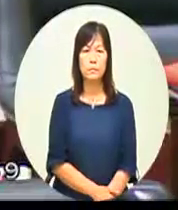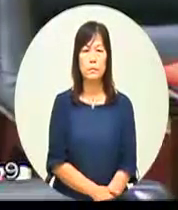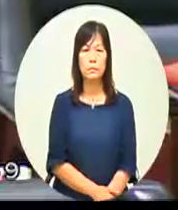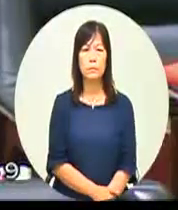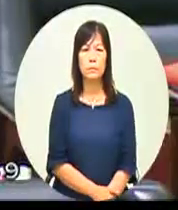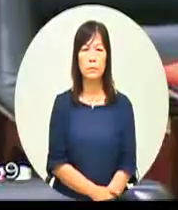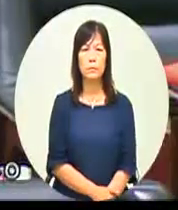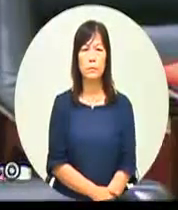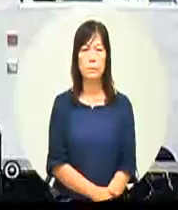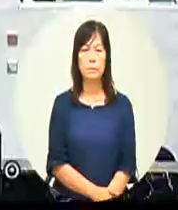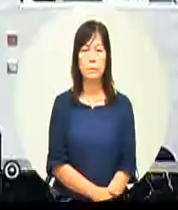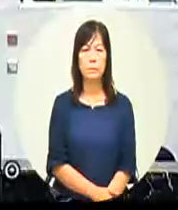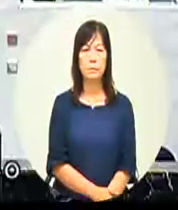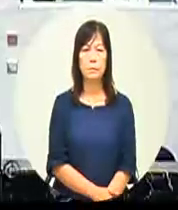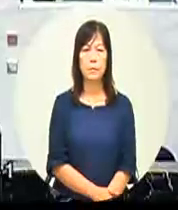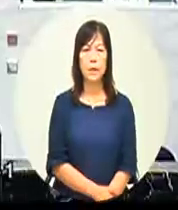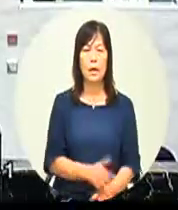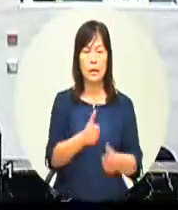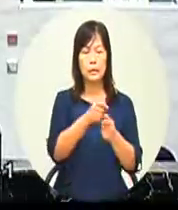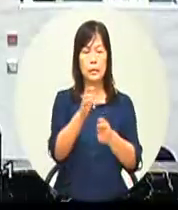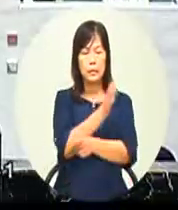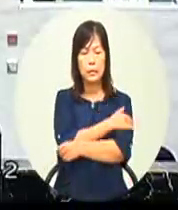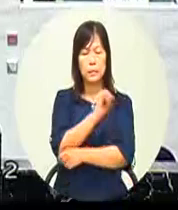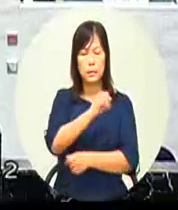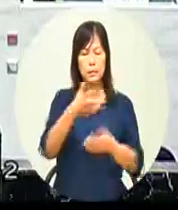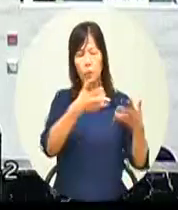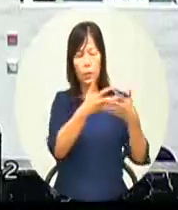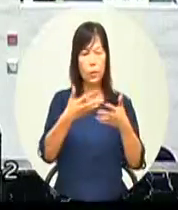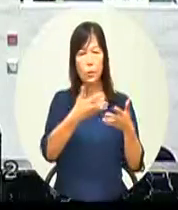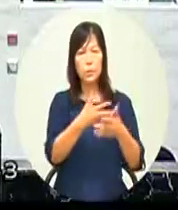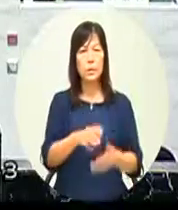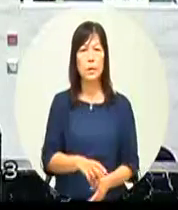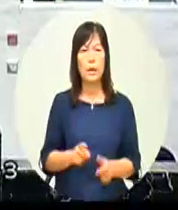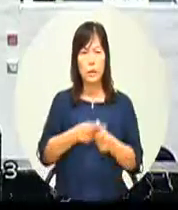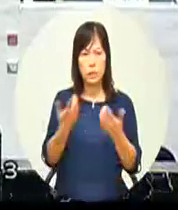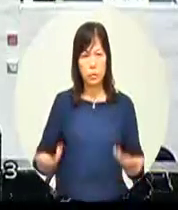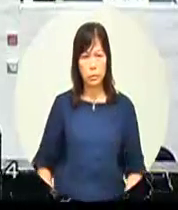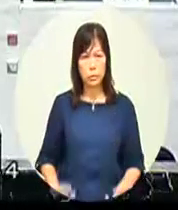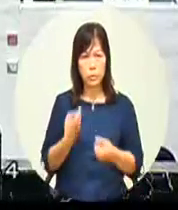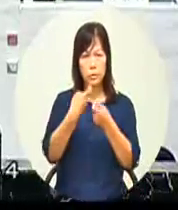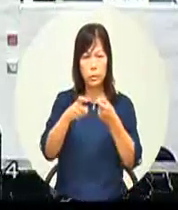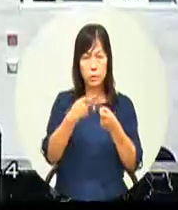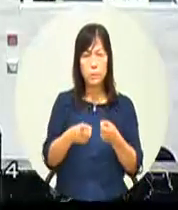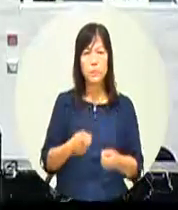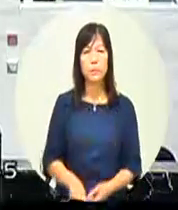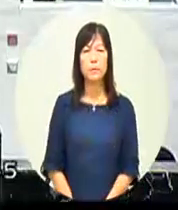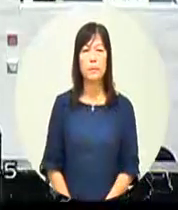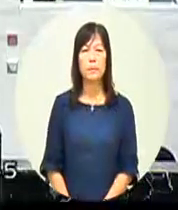好，谢谢陈议员的质询，那我们休息10分钟。